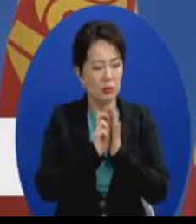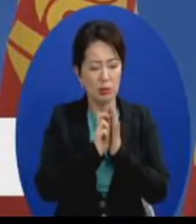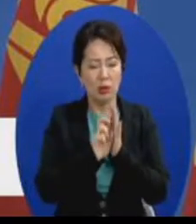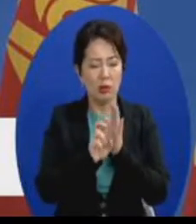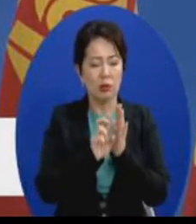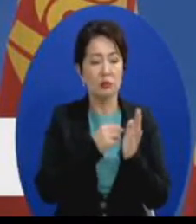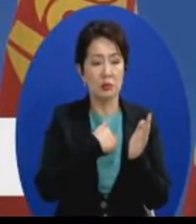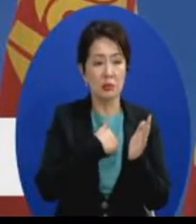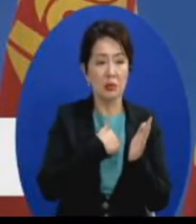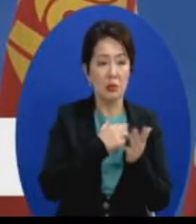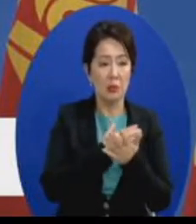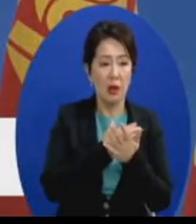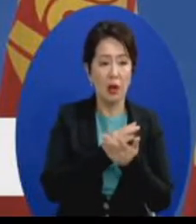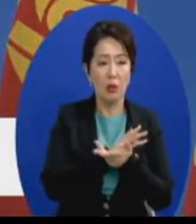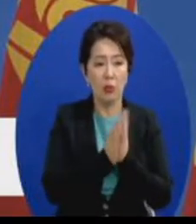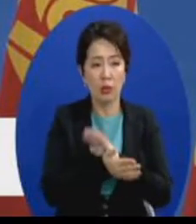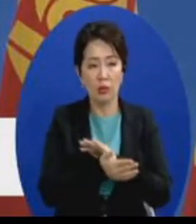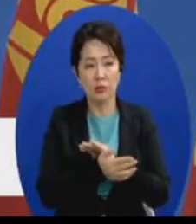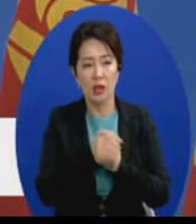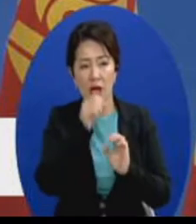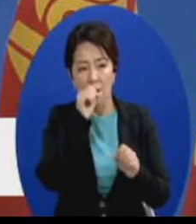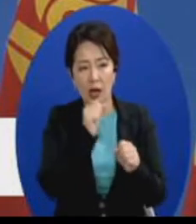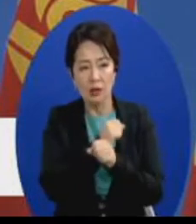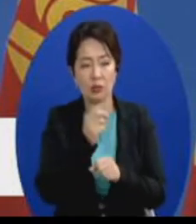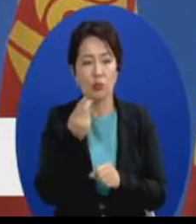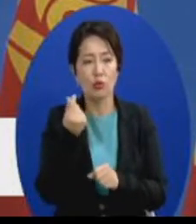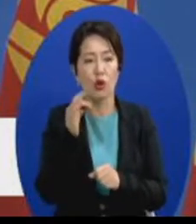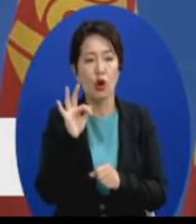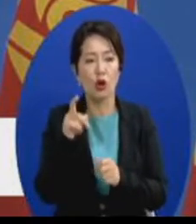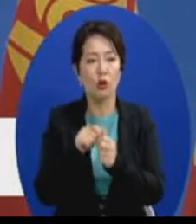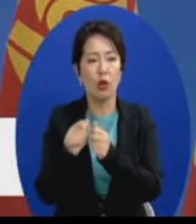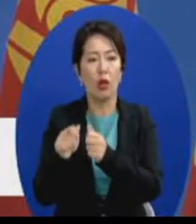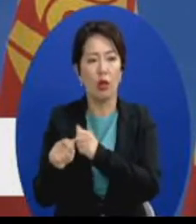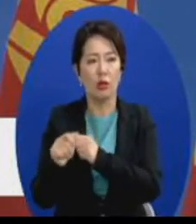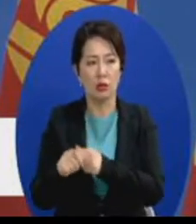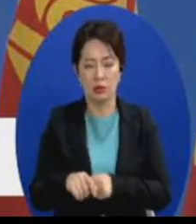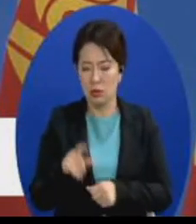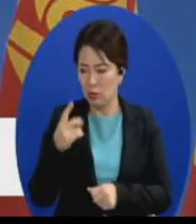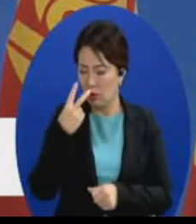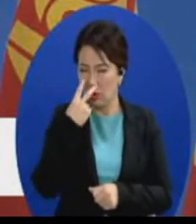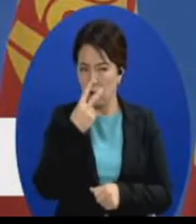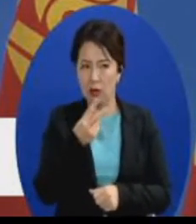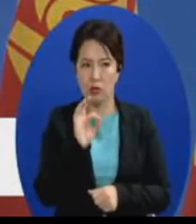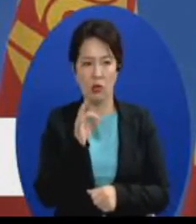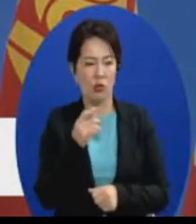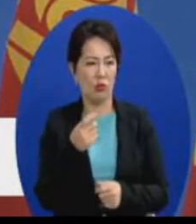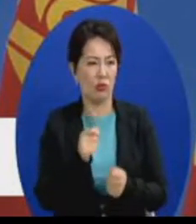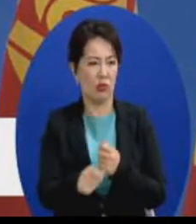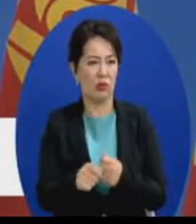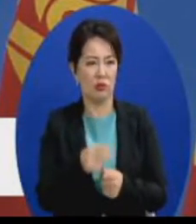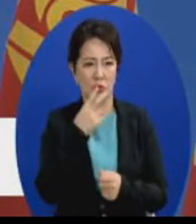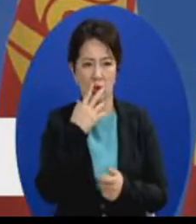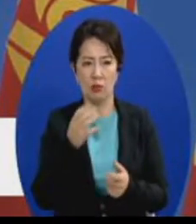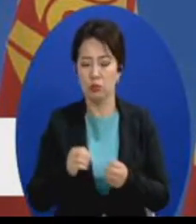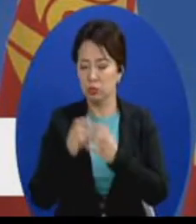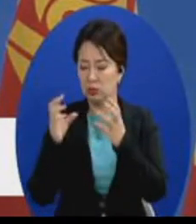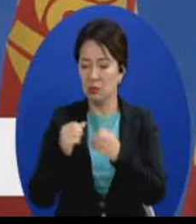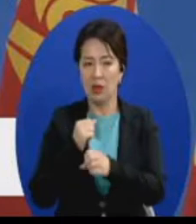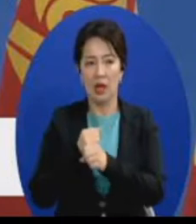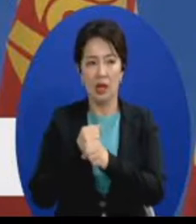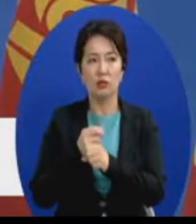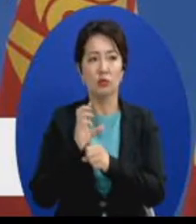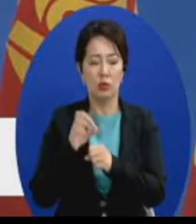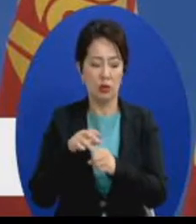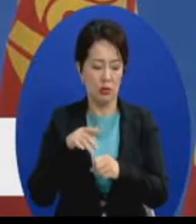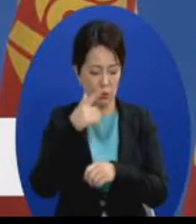бидэнд байсан. Харамсалтай үр дарсан. Үр дарж байгаа нь хүний нүдэнд харагдахгүй юм л да. Бүтээн байгуулалтын ажил